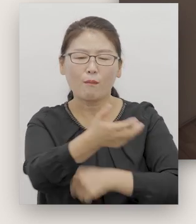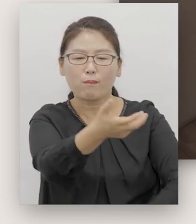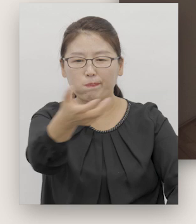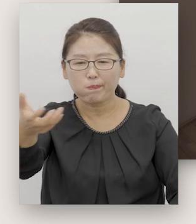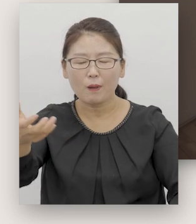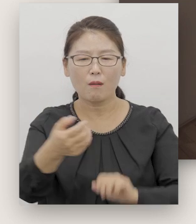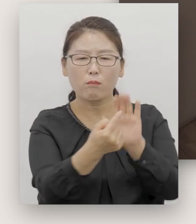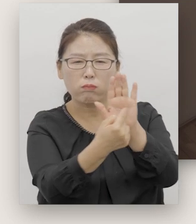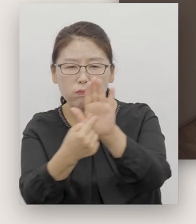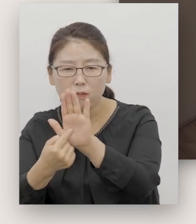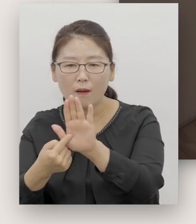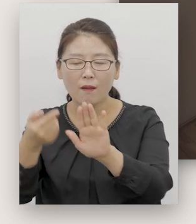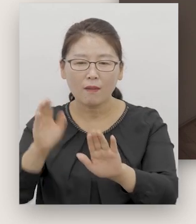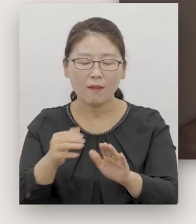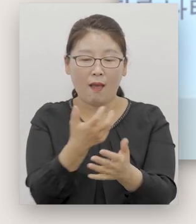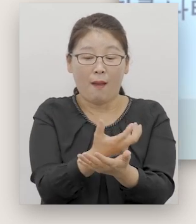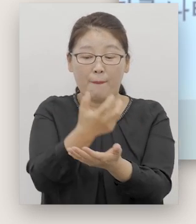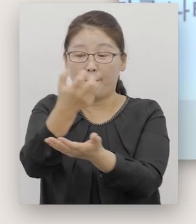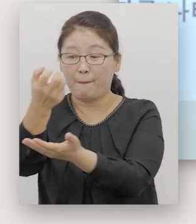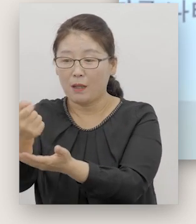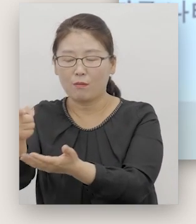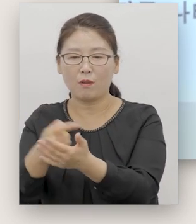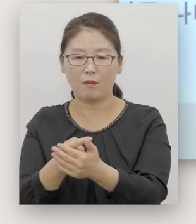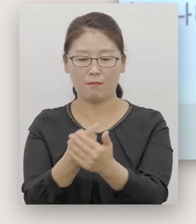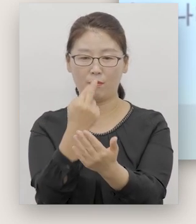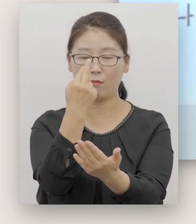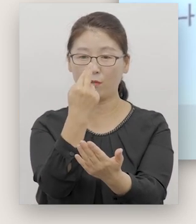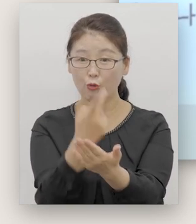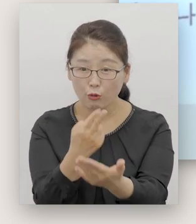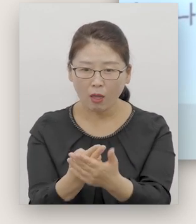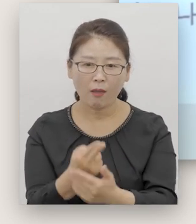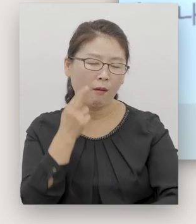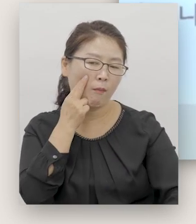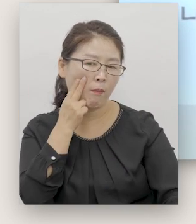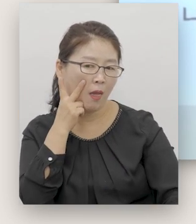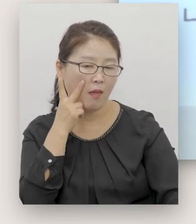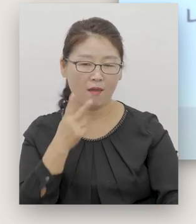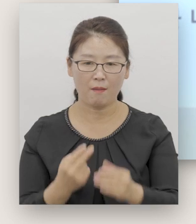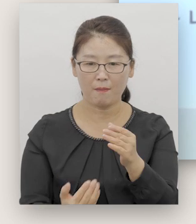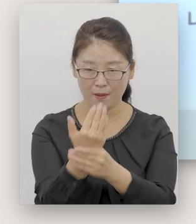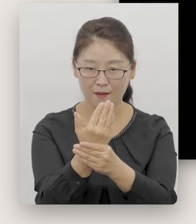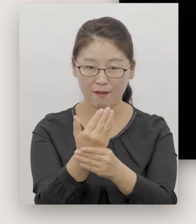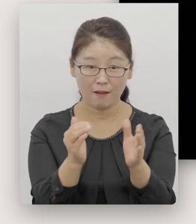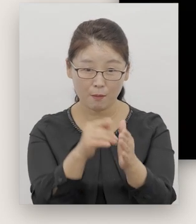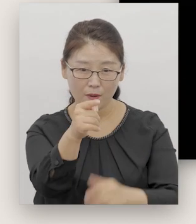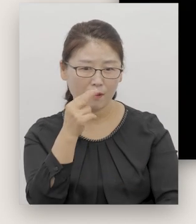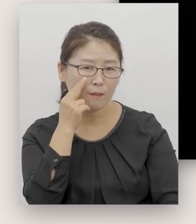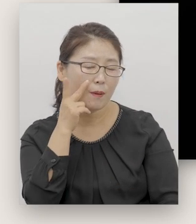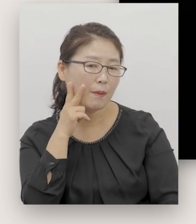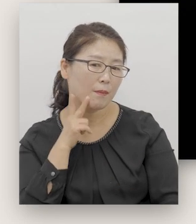갔습니다. 지금 보시면 금이 보이시죠? 이 이후로 이것이 이제 복원이 되고